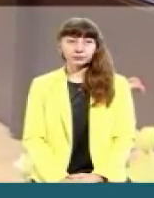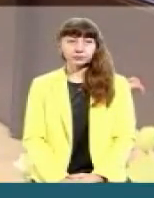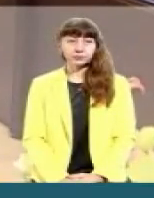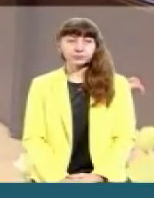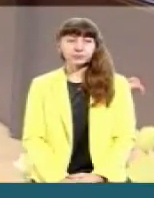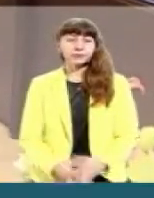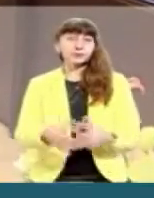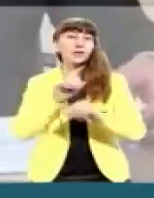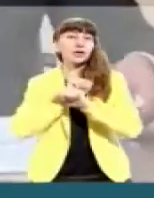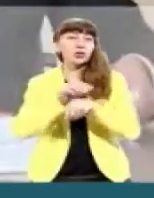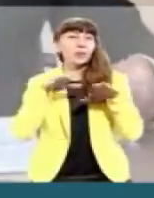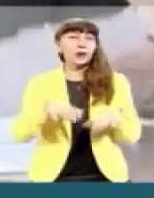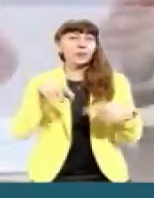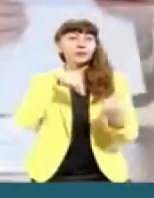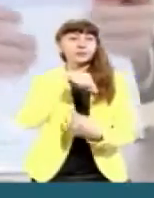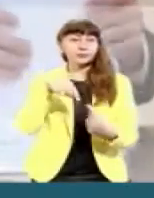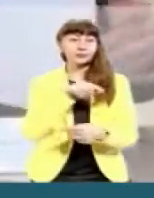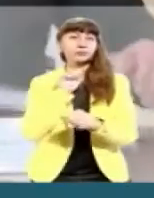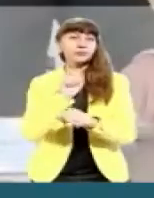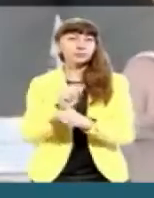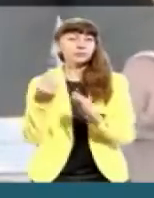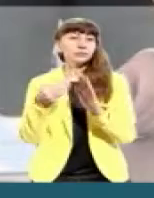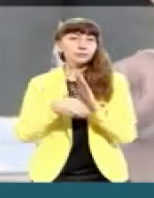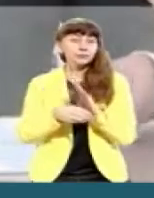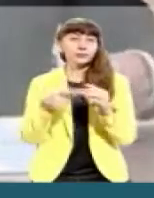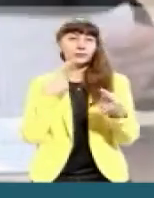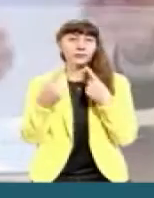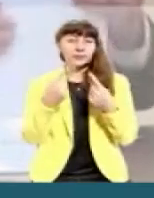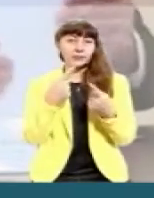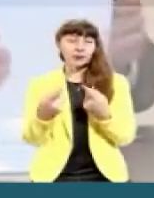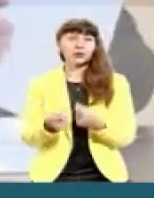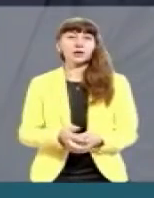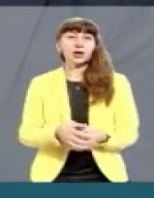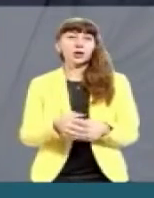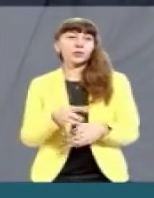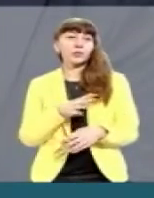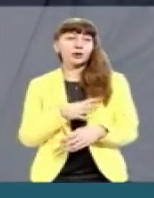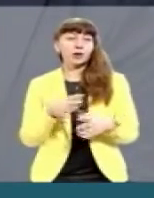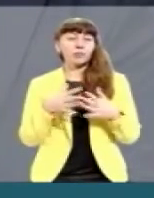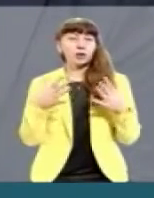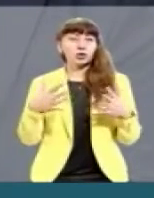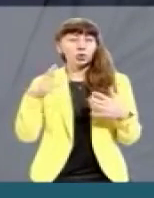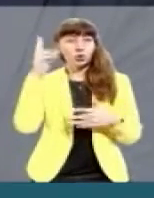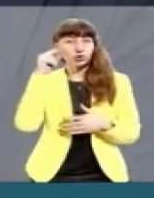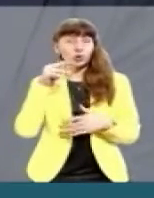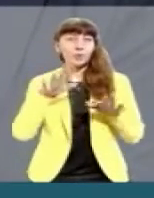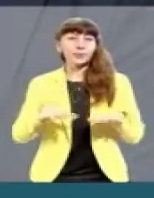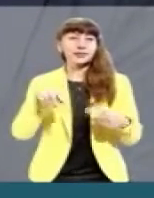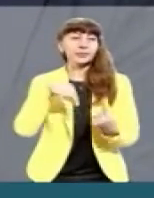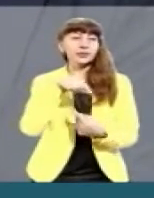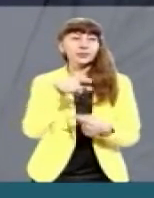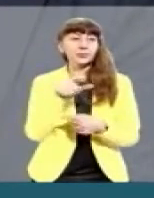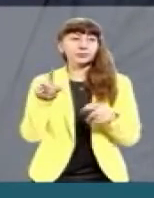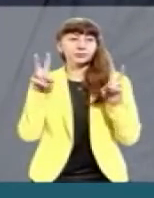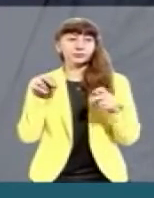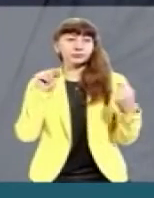Кәсіпкерлердің құқығын қорғау және сыбайлас жемқорлыққа жол бермеу. Дәл осы мақсатта ұйымдастырылған кездесуге жергілікті кәсіпкерлер көптеп